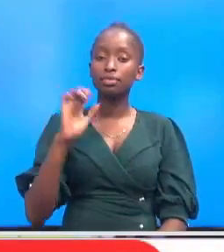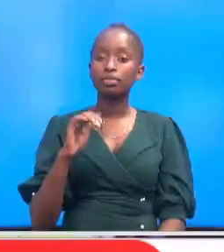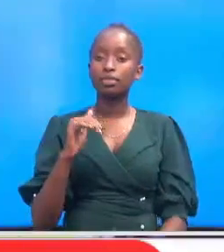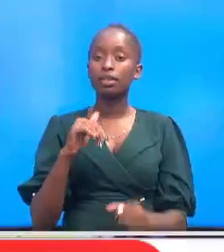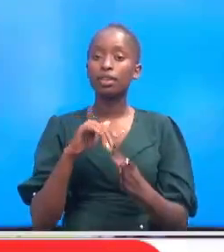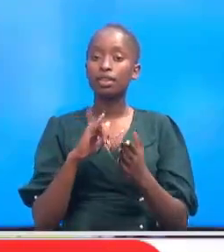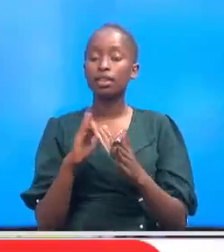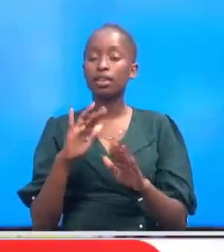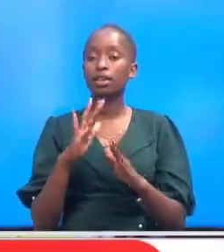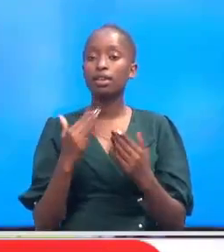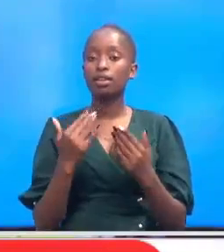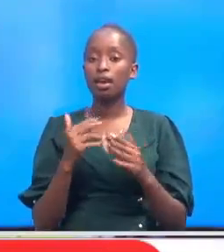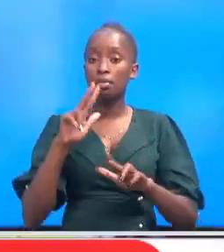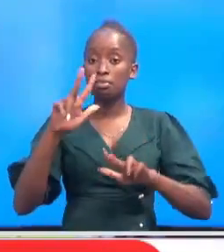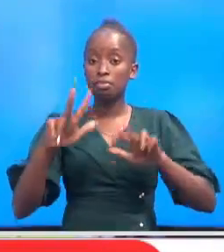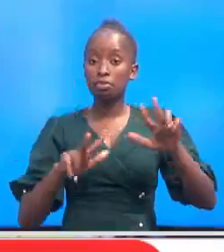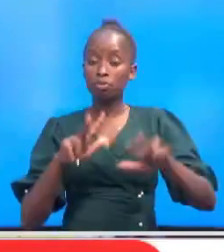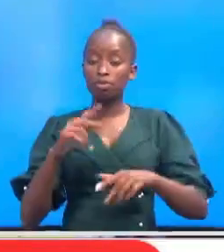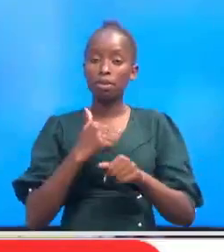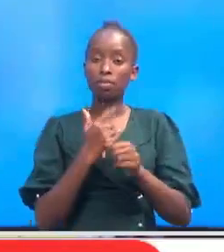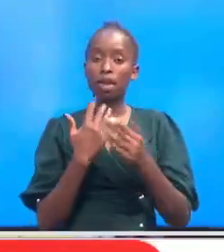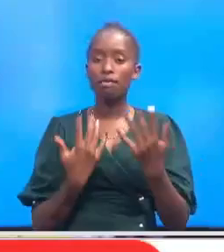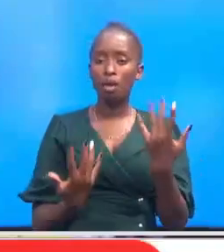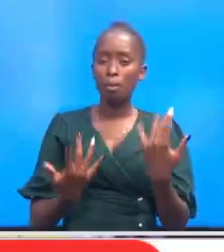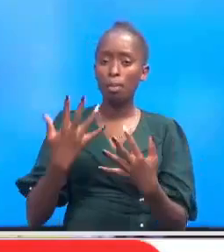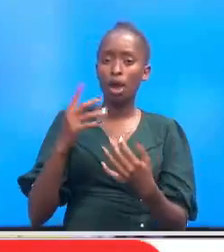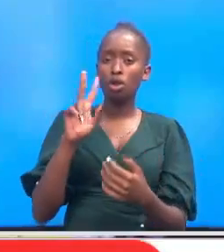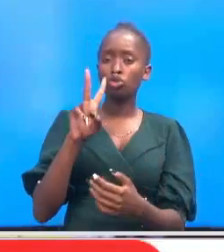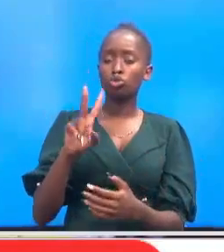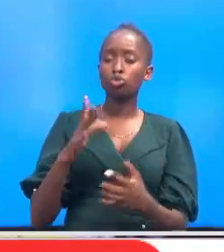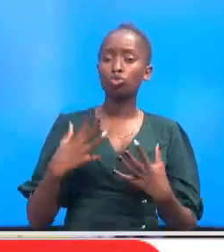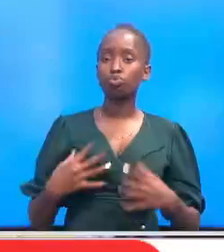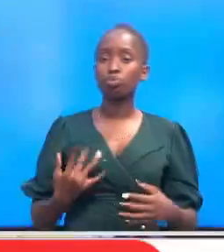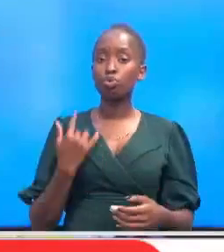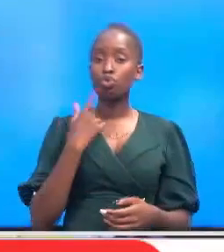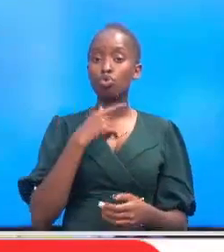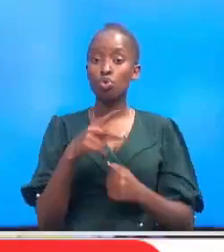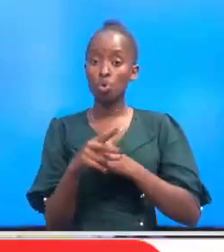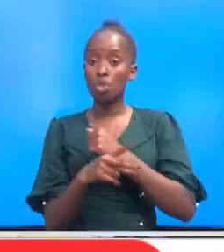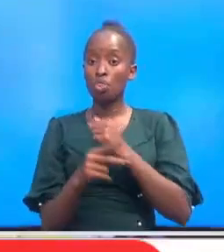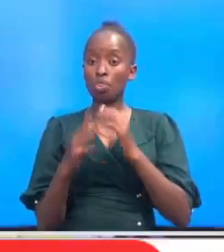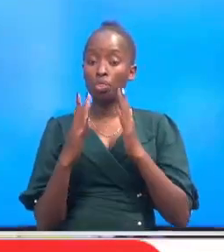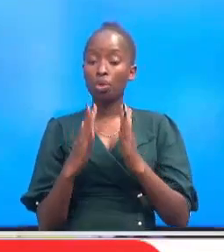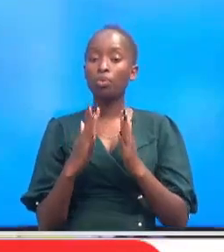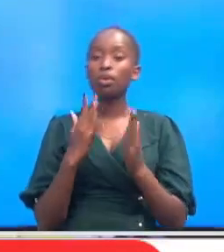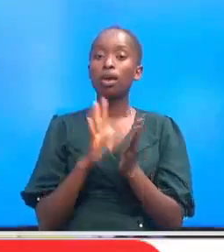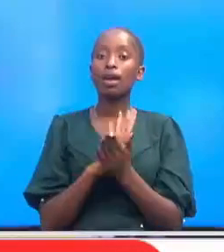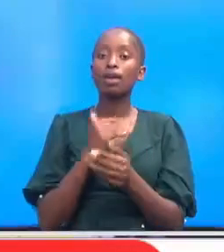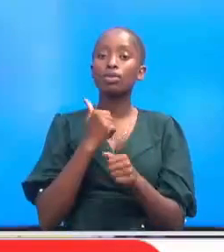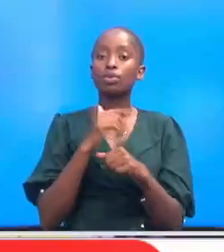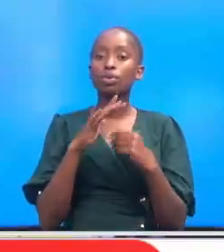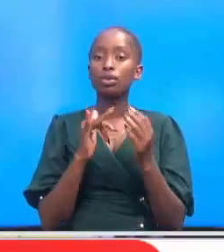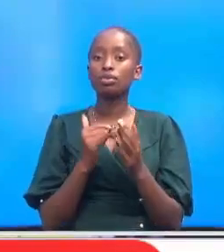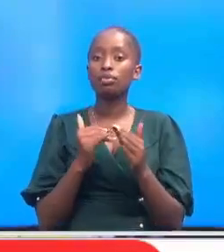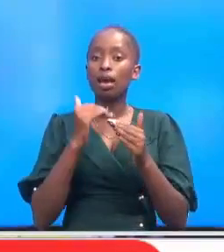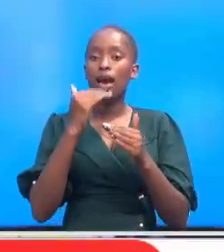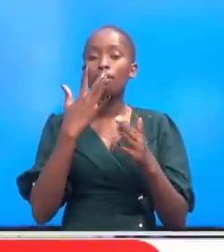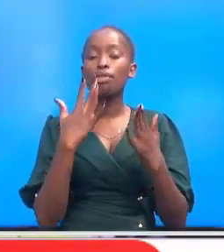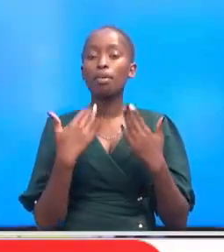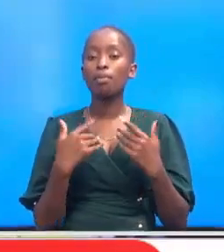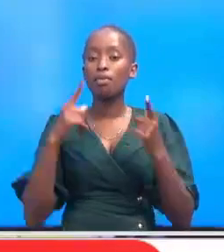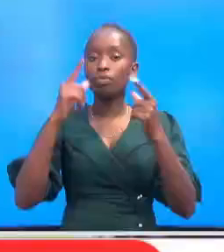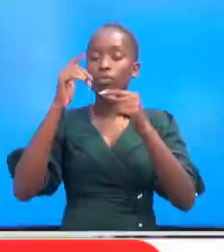wamewateketeza washuki wawili Wa wizi Wa mifugo kwa kiasi Cha kutotambulika baada ya kuvumaniwa